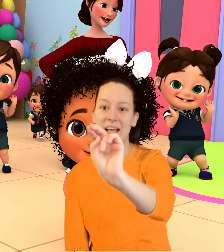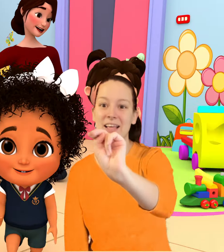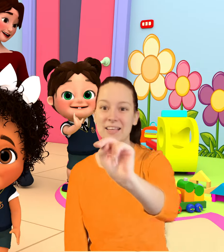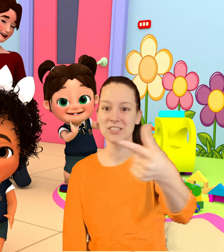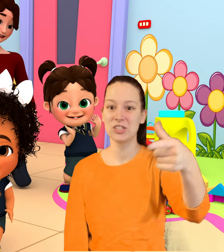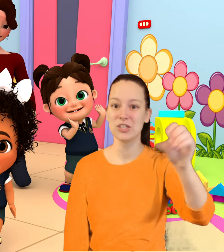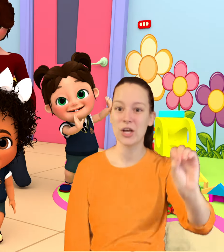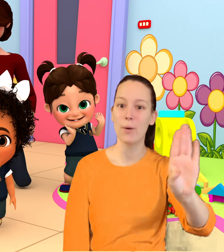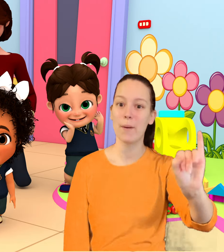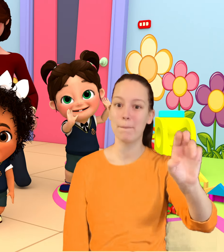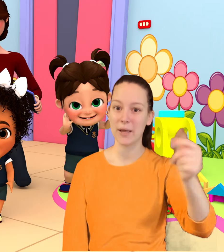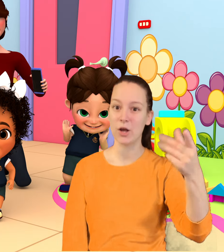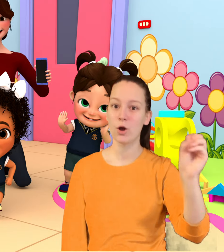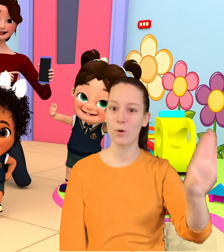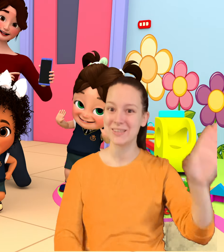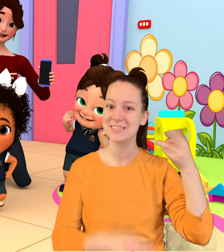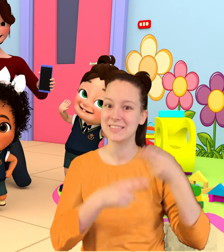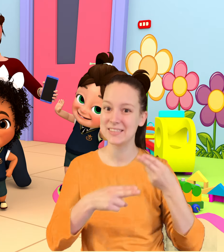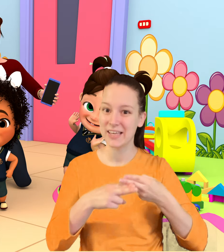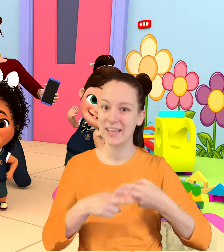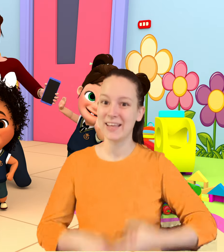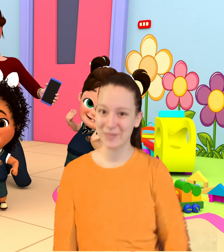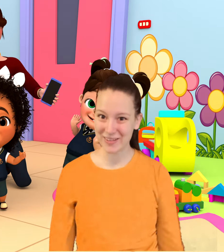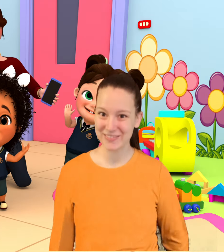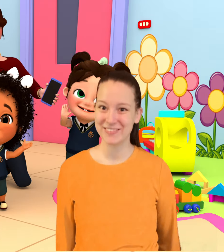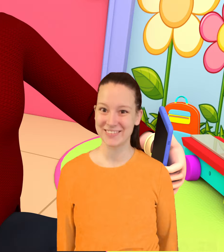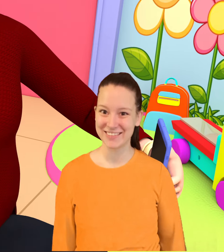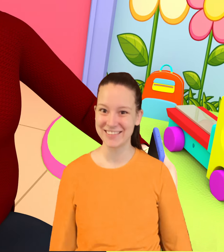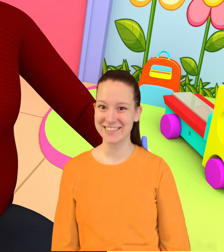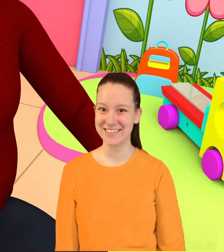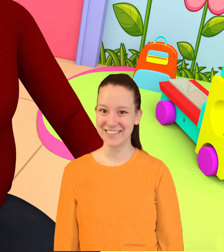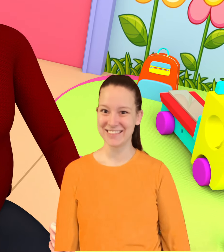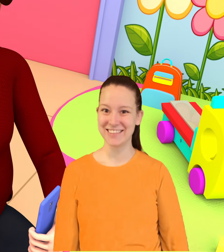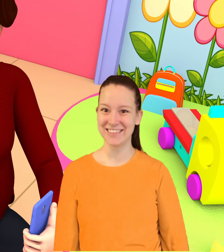BNG名前は